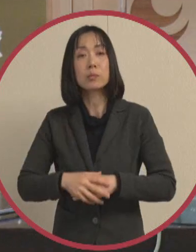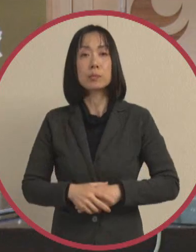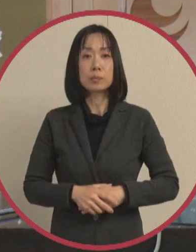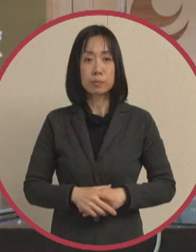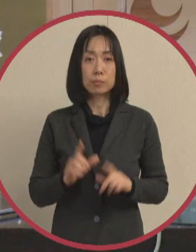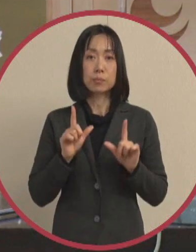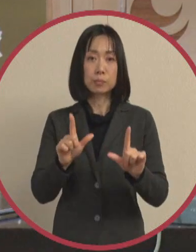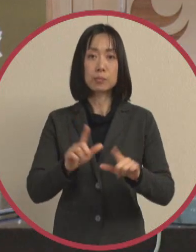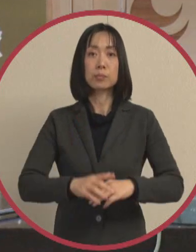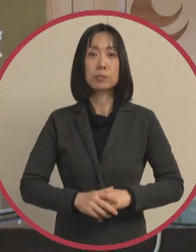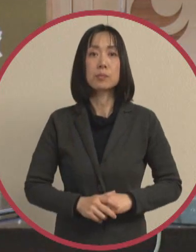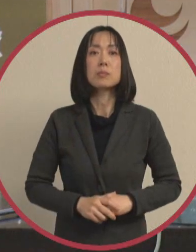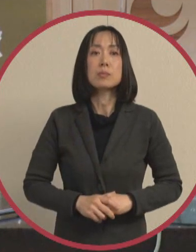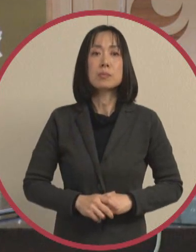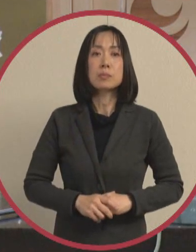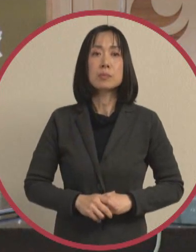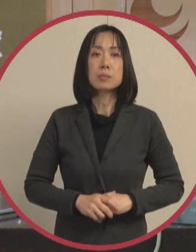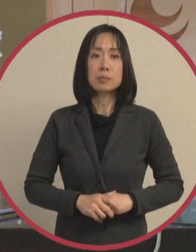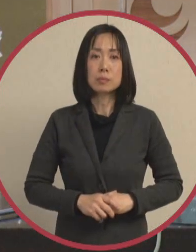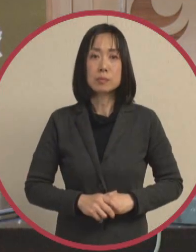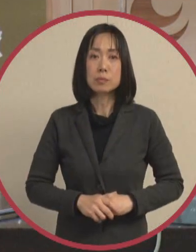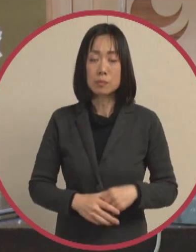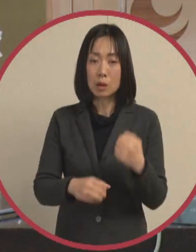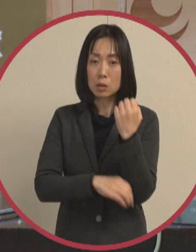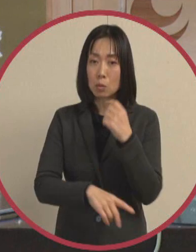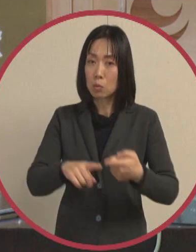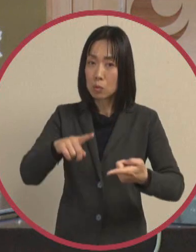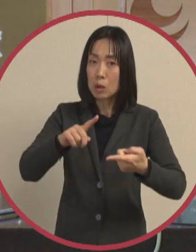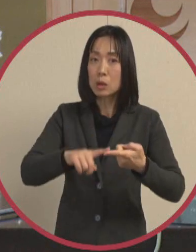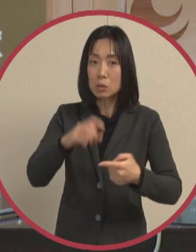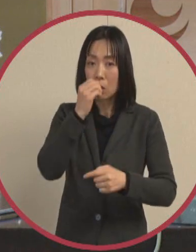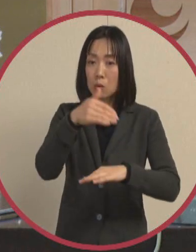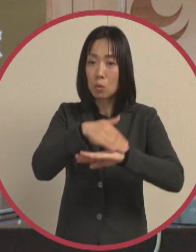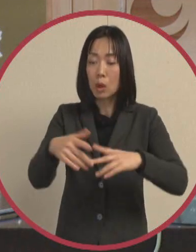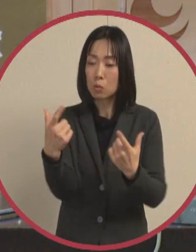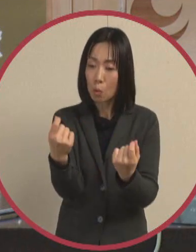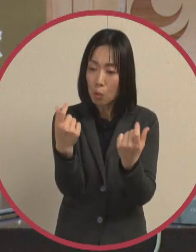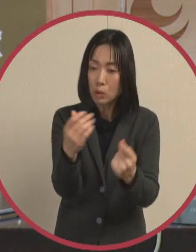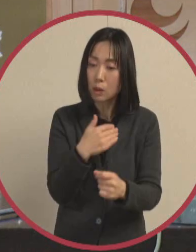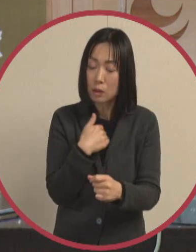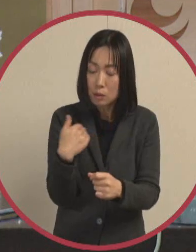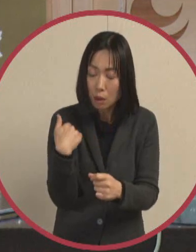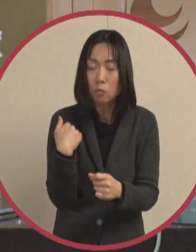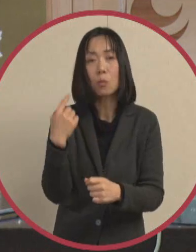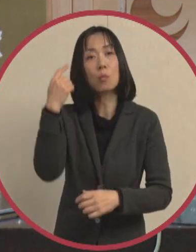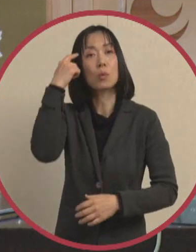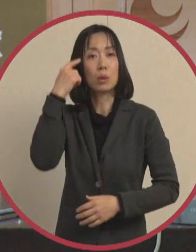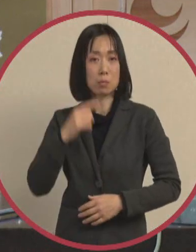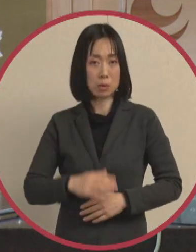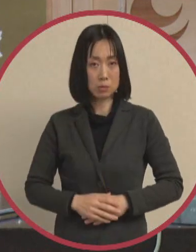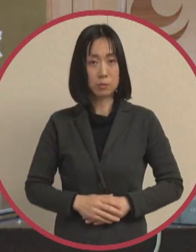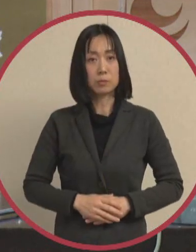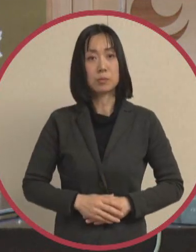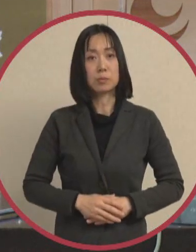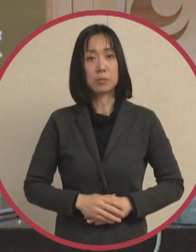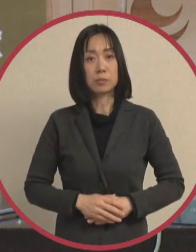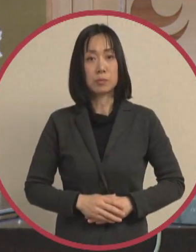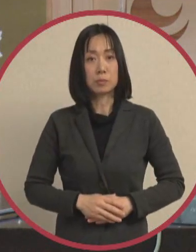そうですね、基本的にはですね予定通りできたんだろうなというふうに思っています。